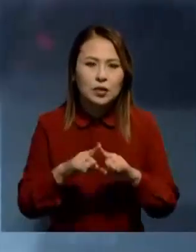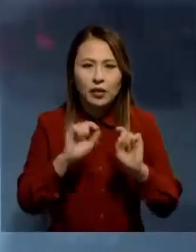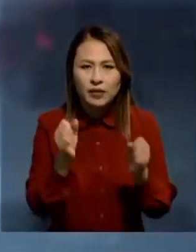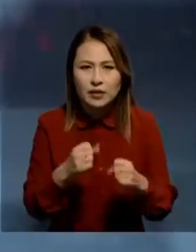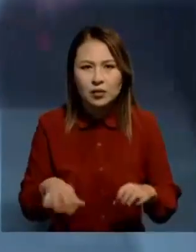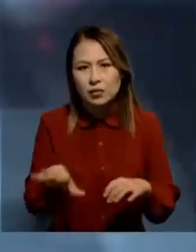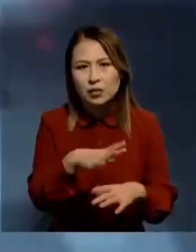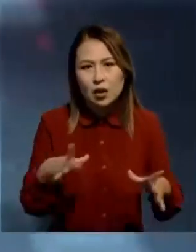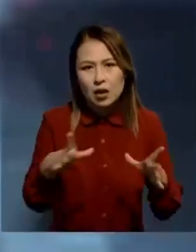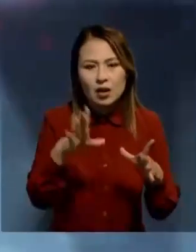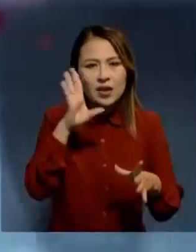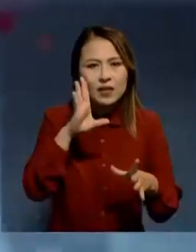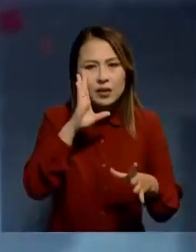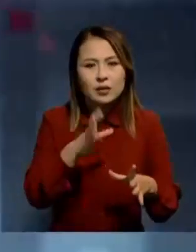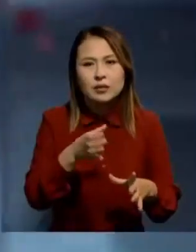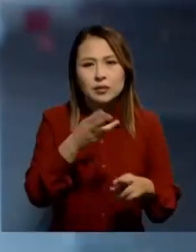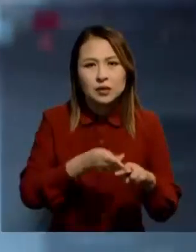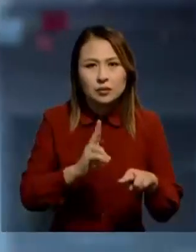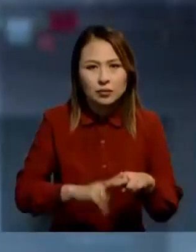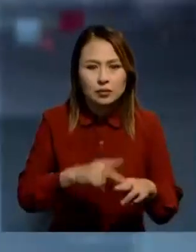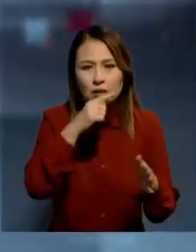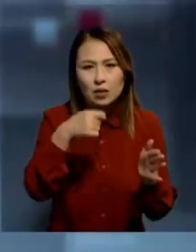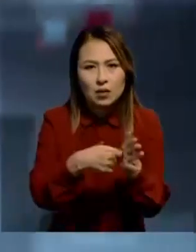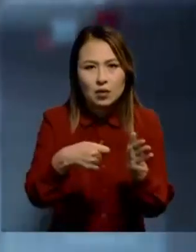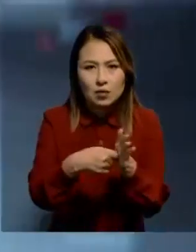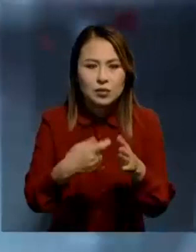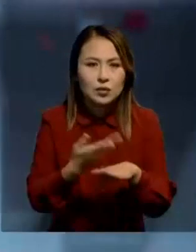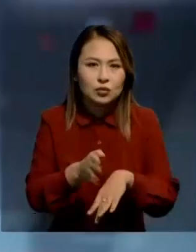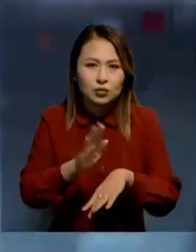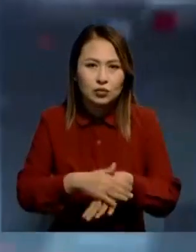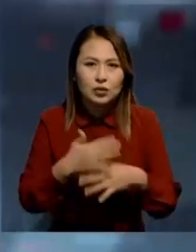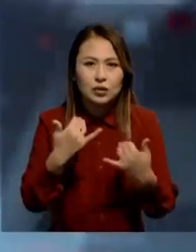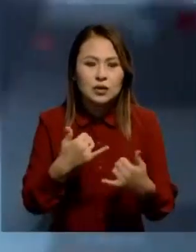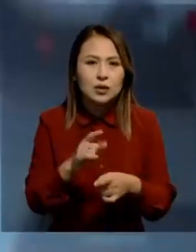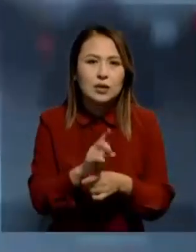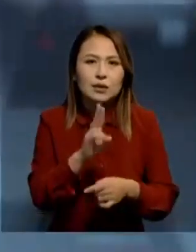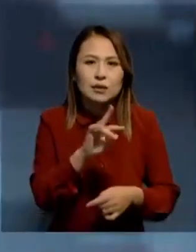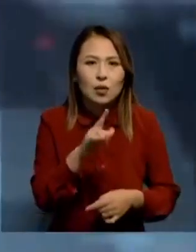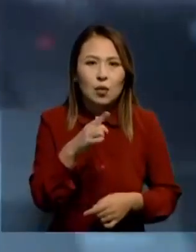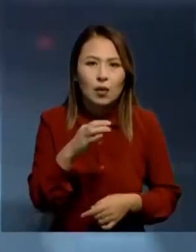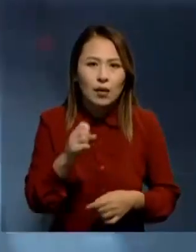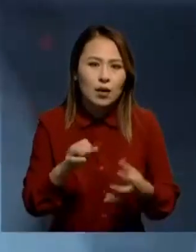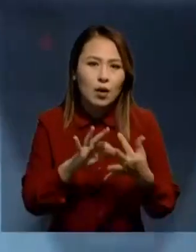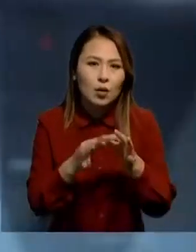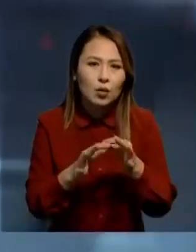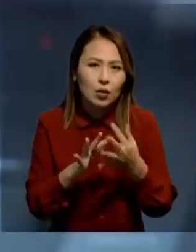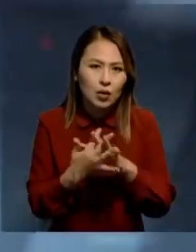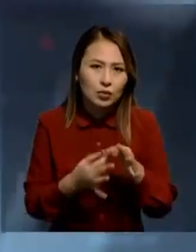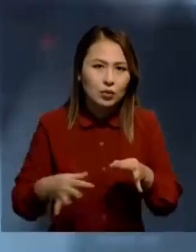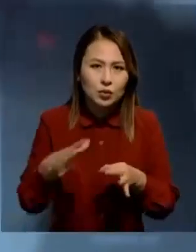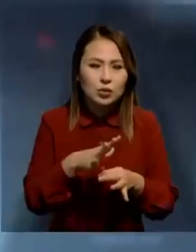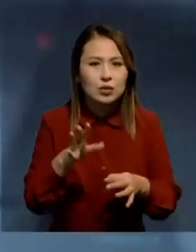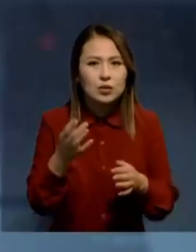basına kantarlıuda. 90'nın gününde mal suvaru malşıga sın yendigi öz aldına Kızılqoğa ауданында mal suğa